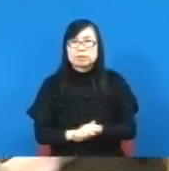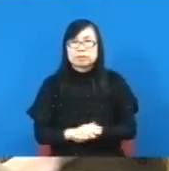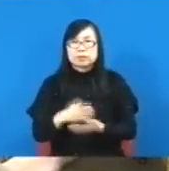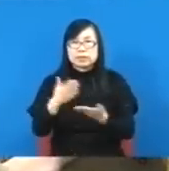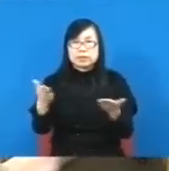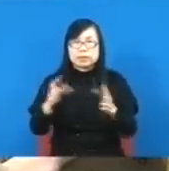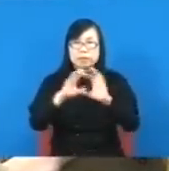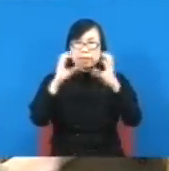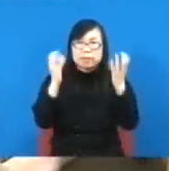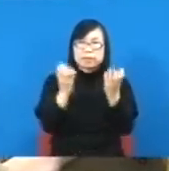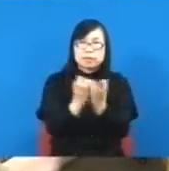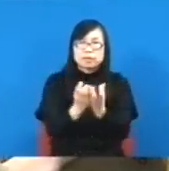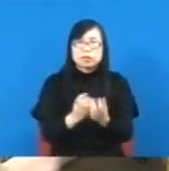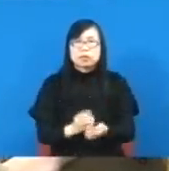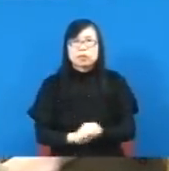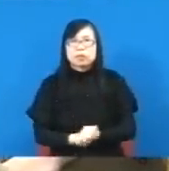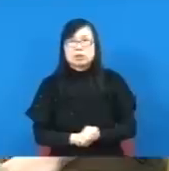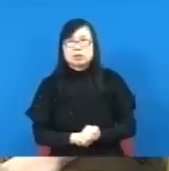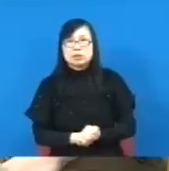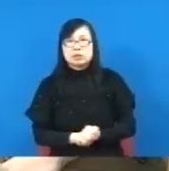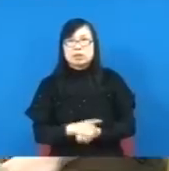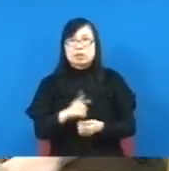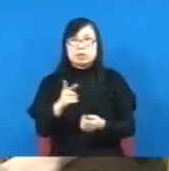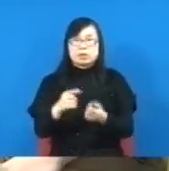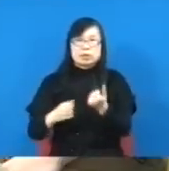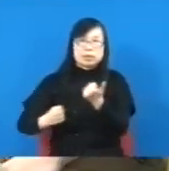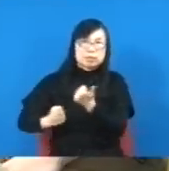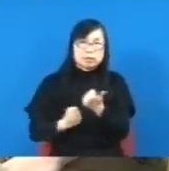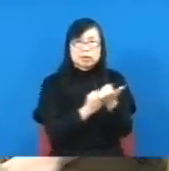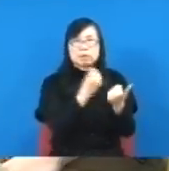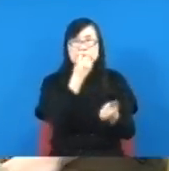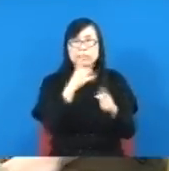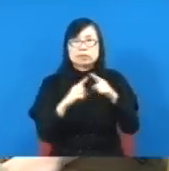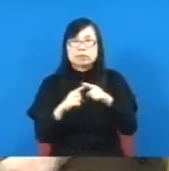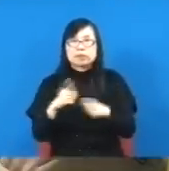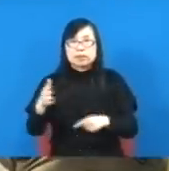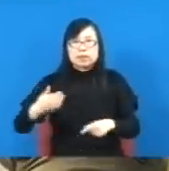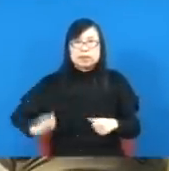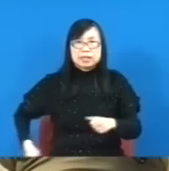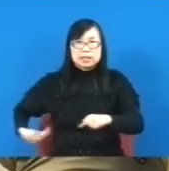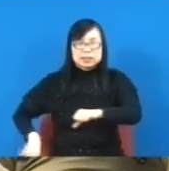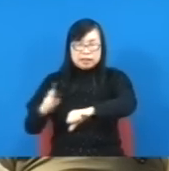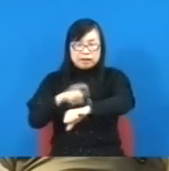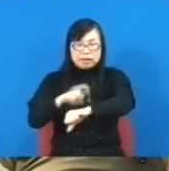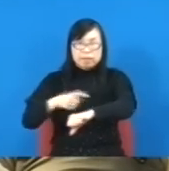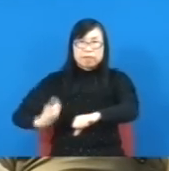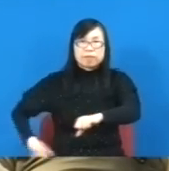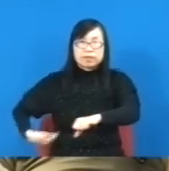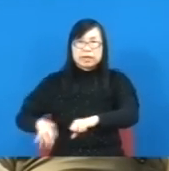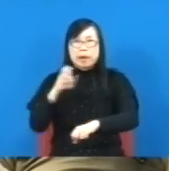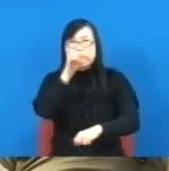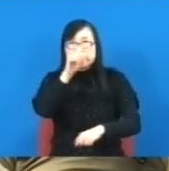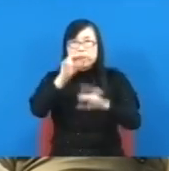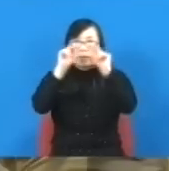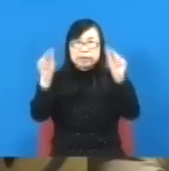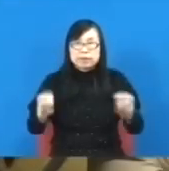班漁業撐英國人，咁又話平機會 嘥時間啦。我問好簡單，你問個問題咪得